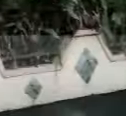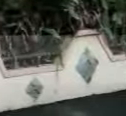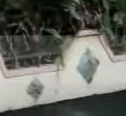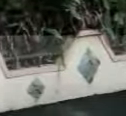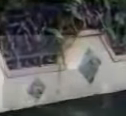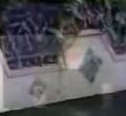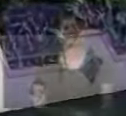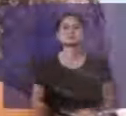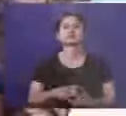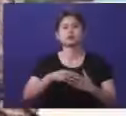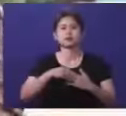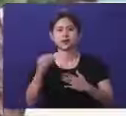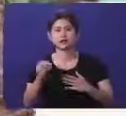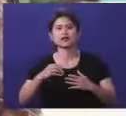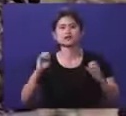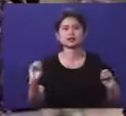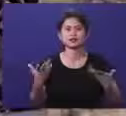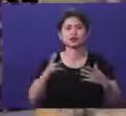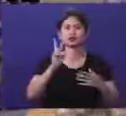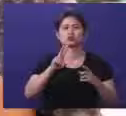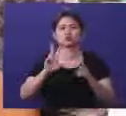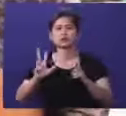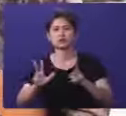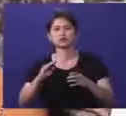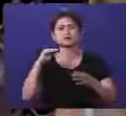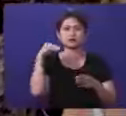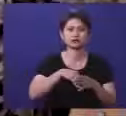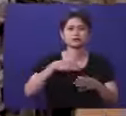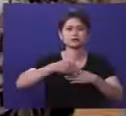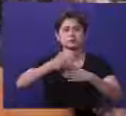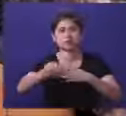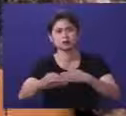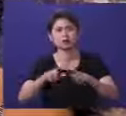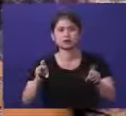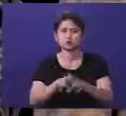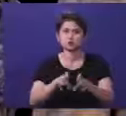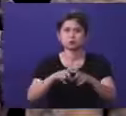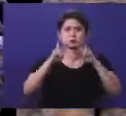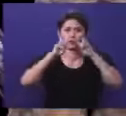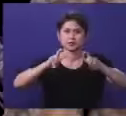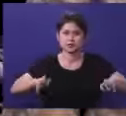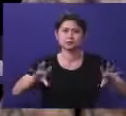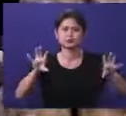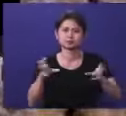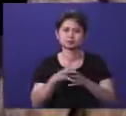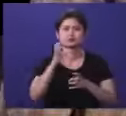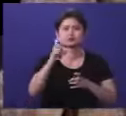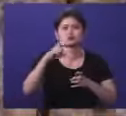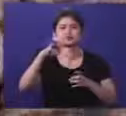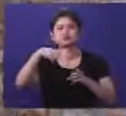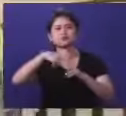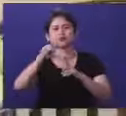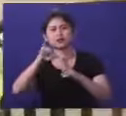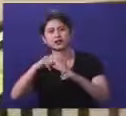Pilkada Serentak 2018 akan memasuki tahapan pencocokan dan penelitian atau disebut coklit daftar pemilih pada